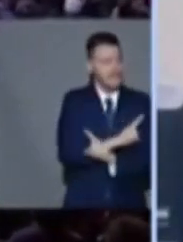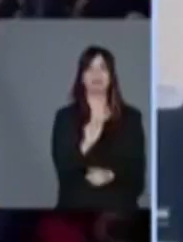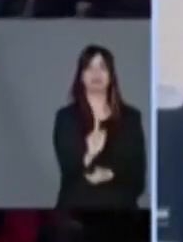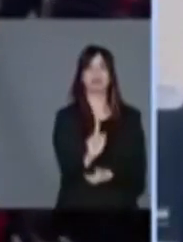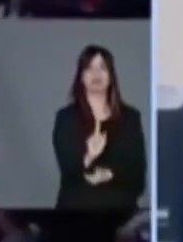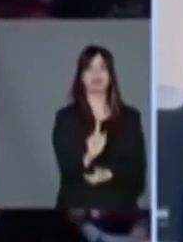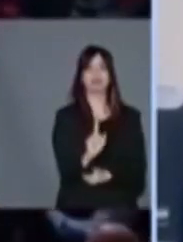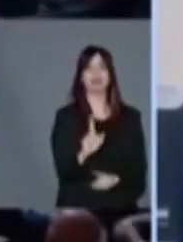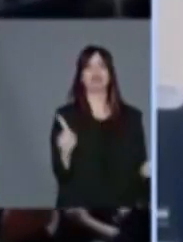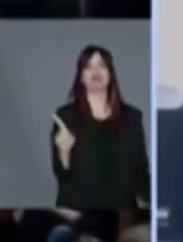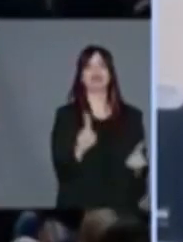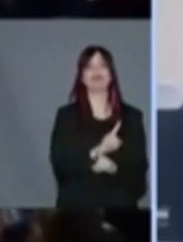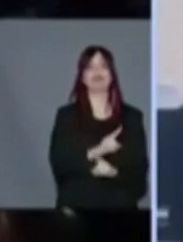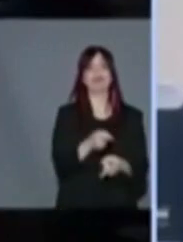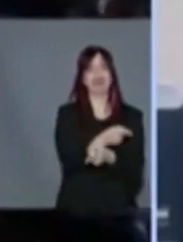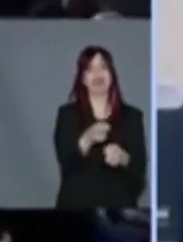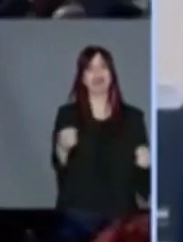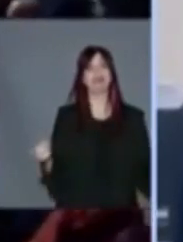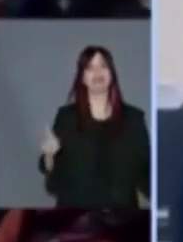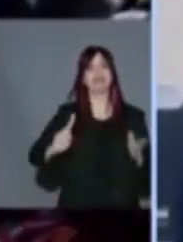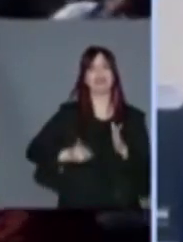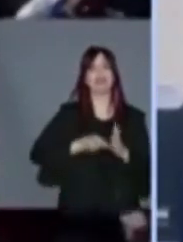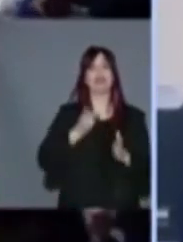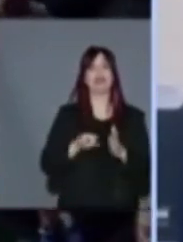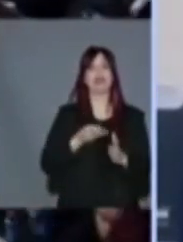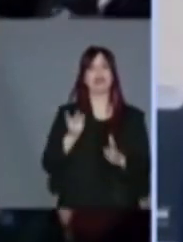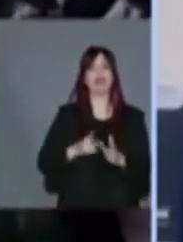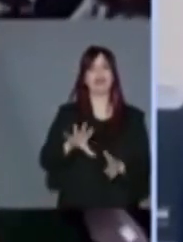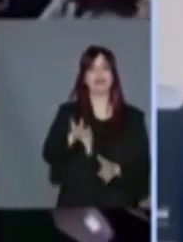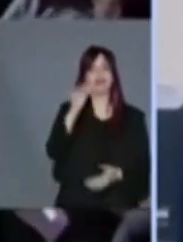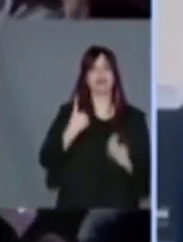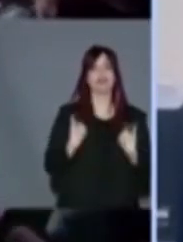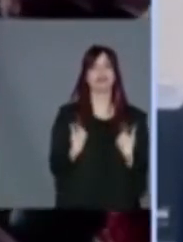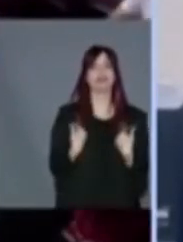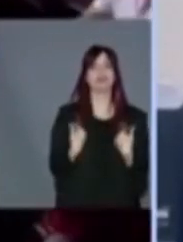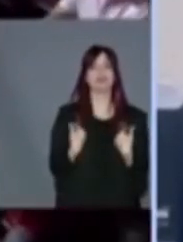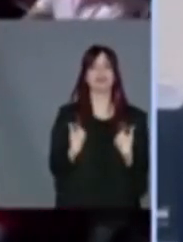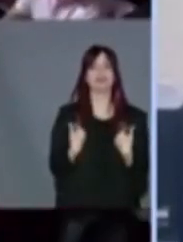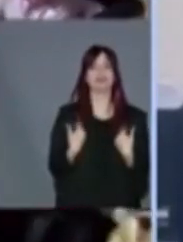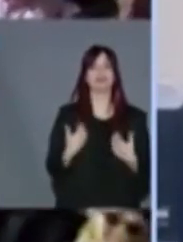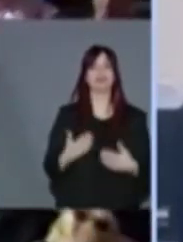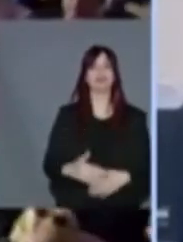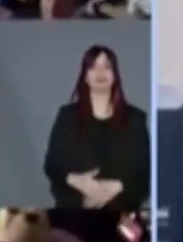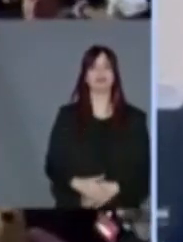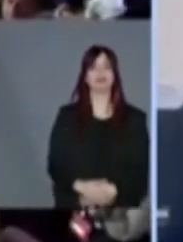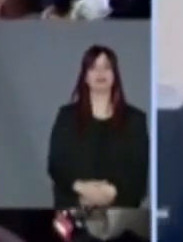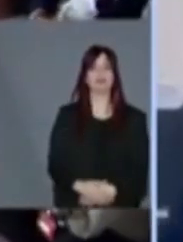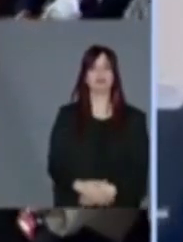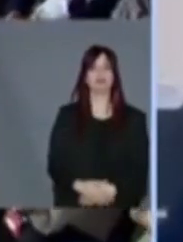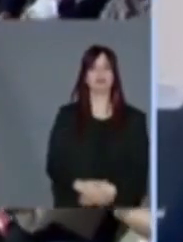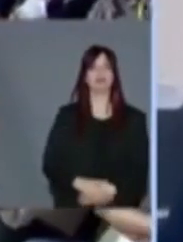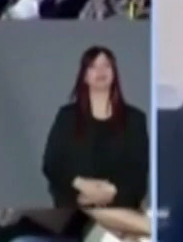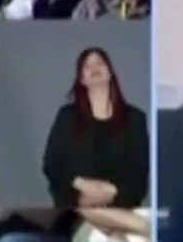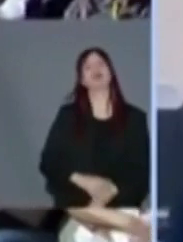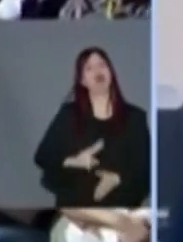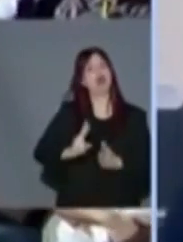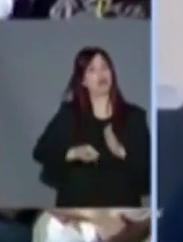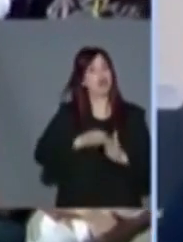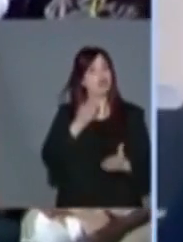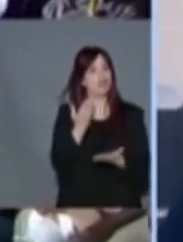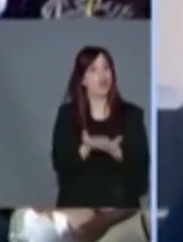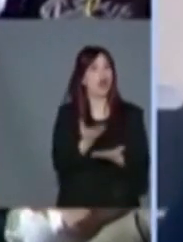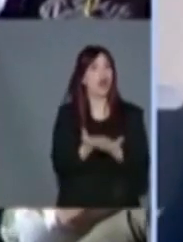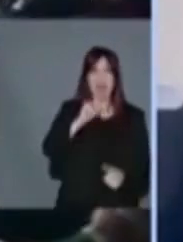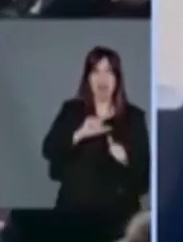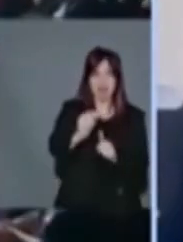τουλάχιστον ερμηνεύει, αν θέλει, την εντολή την οποία δόθηκε, αν θέλετε, από το συνέδριο, ήταν ότι οι αλλαγές είναι επιβάλλονται